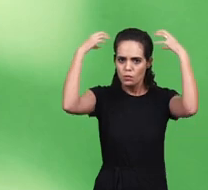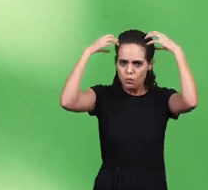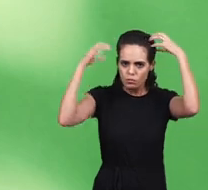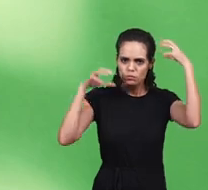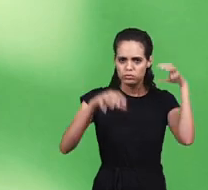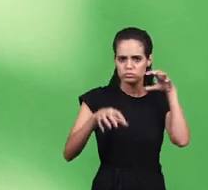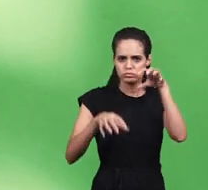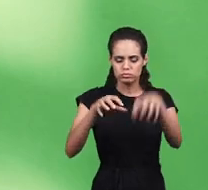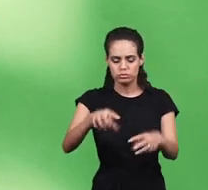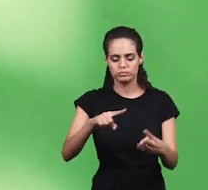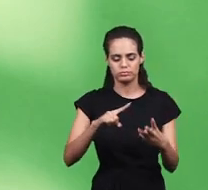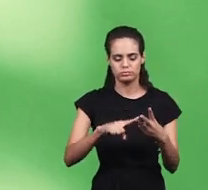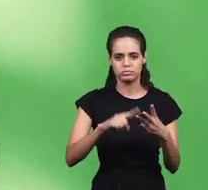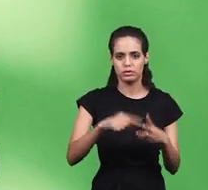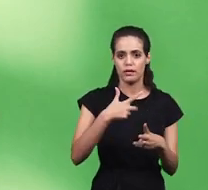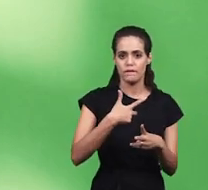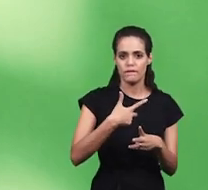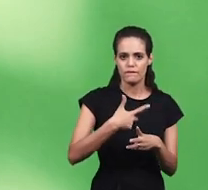Goliath.